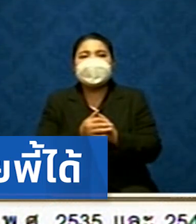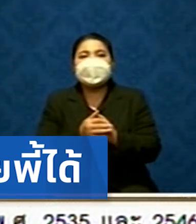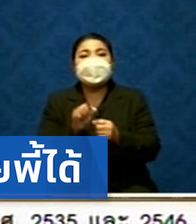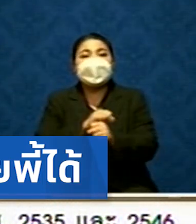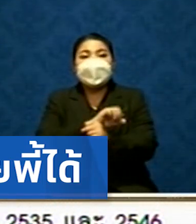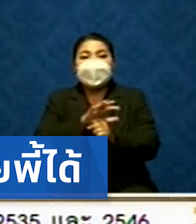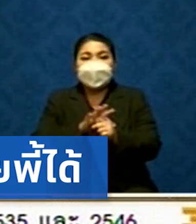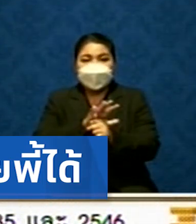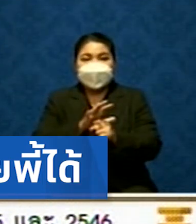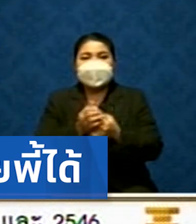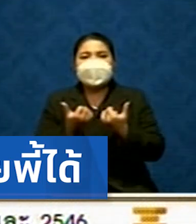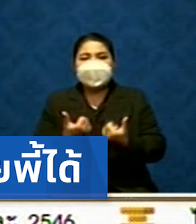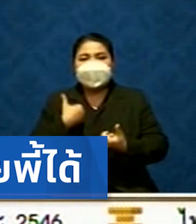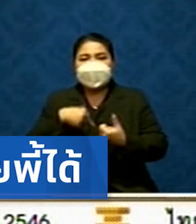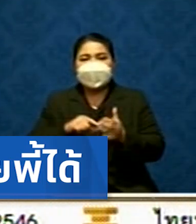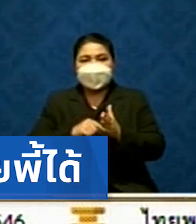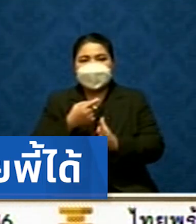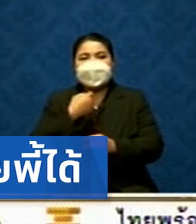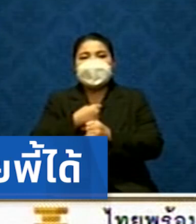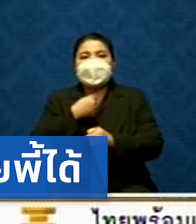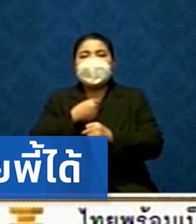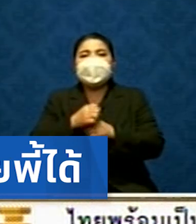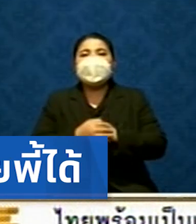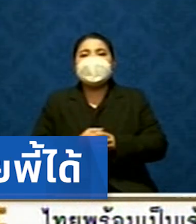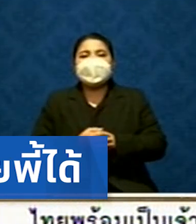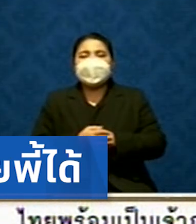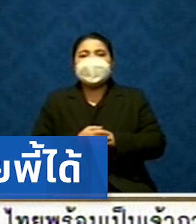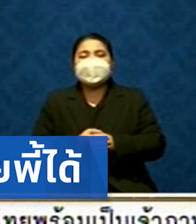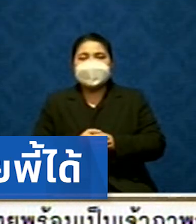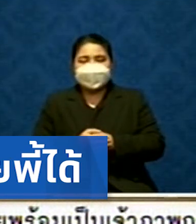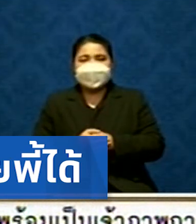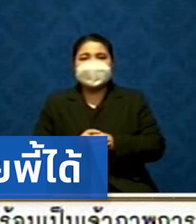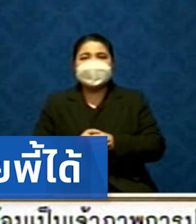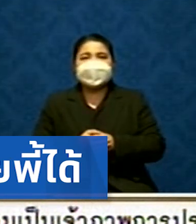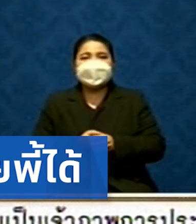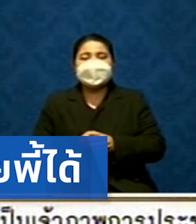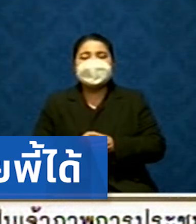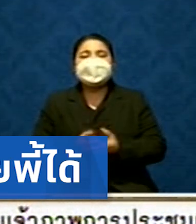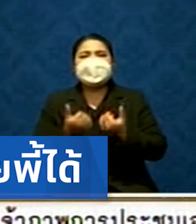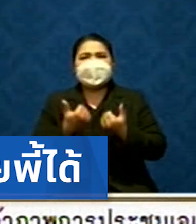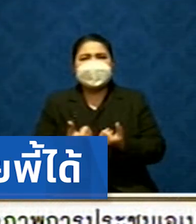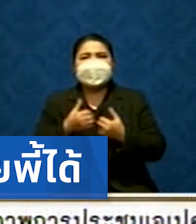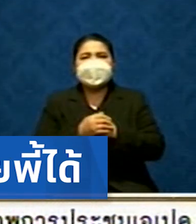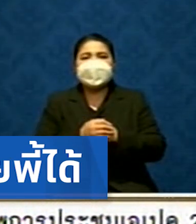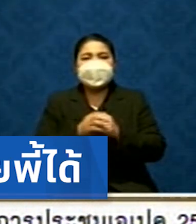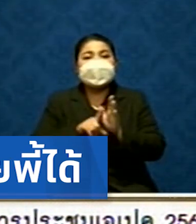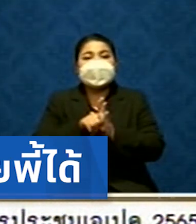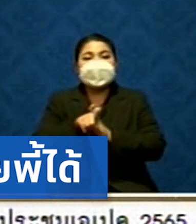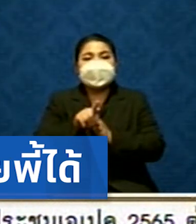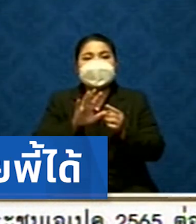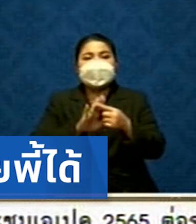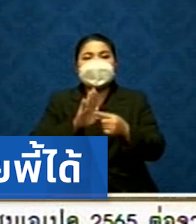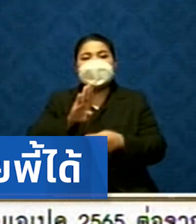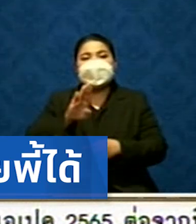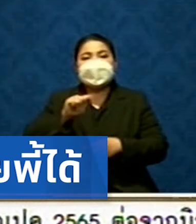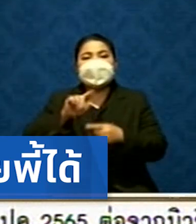ประชุมกันหมดนะครับนำไปสู่การตั้งคำถามว่ารัฐมนตรีไปลาออกหรือว่าไปหาลือเรื่องยุบสภากันหรืออย่างไรนะ